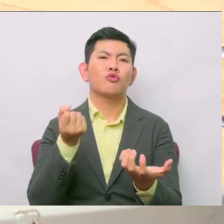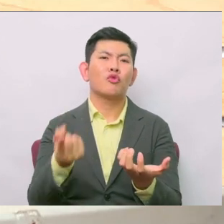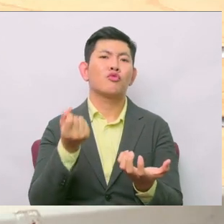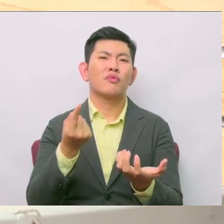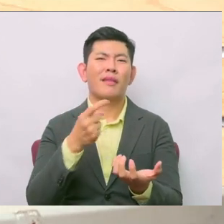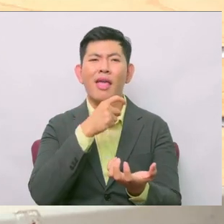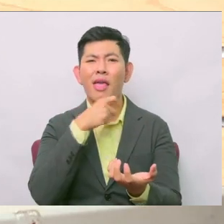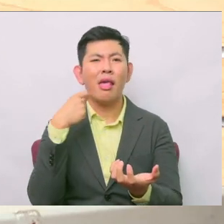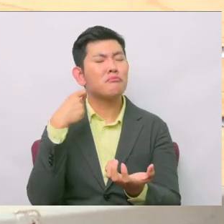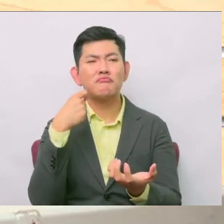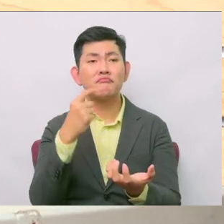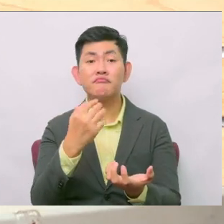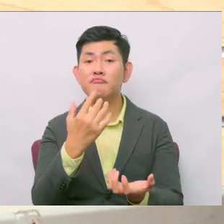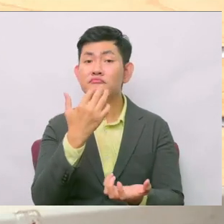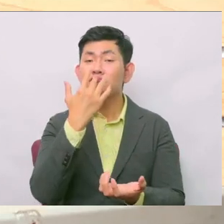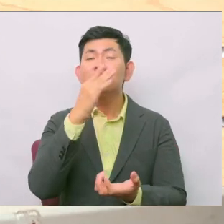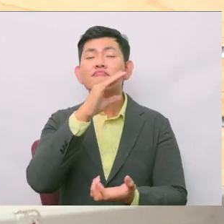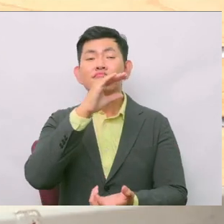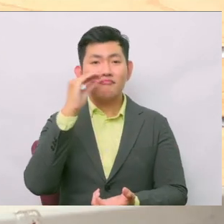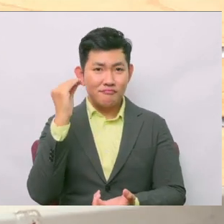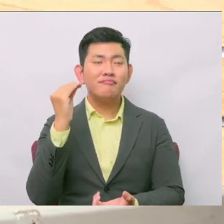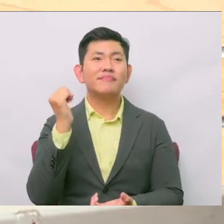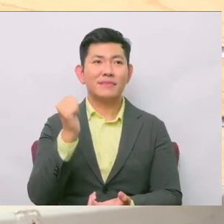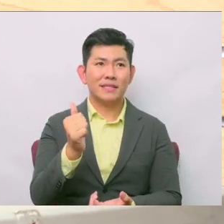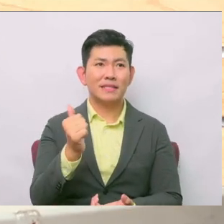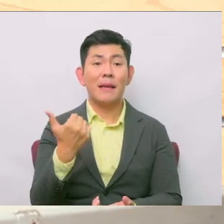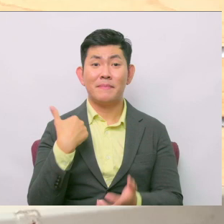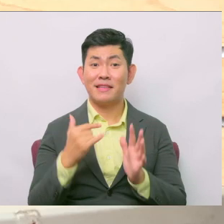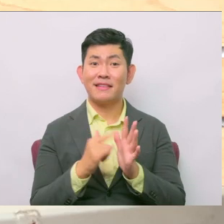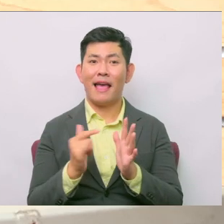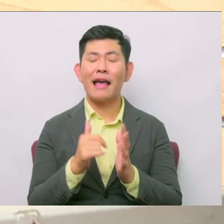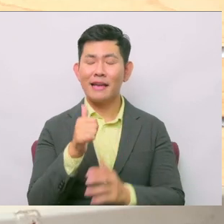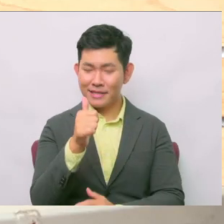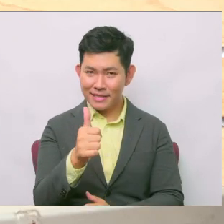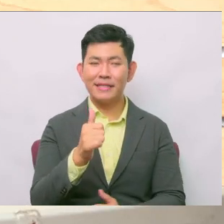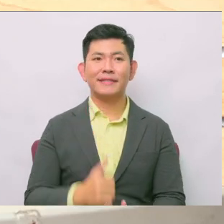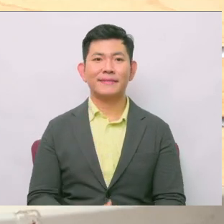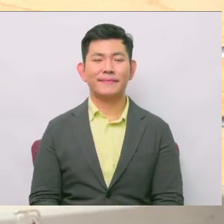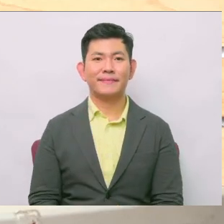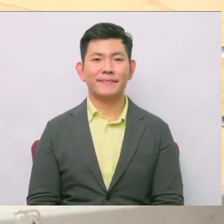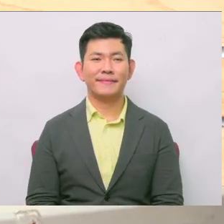ะ ใช่ค่ะกินจะออกดีกว่าแล้วก็ตัวยานะคะตัวยาจะออกดีกว่าสมุนไพรแห้งค่ะ